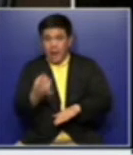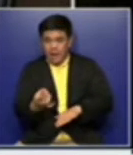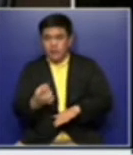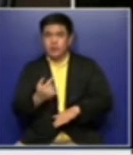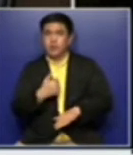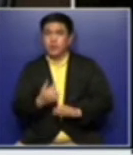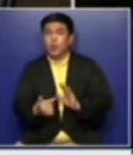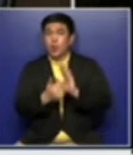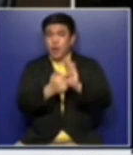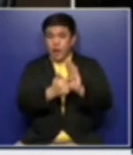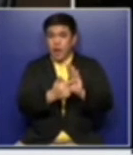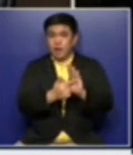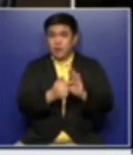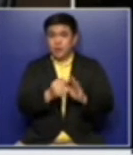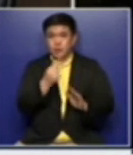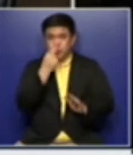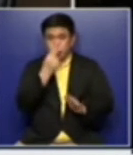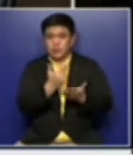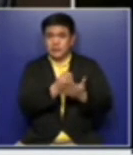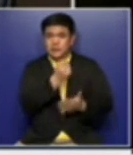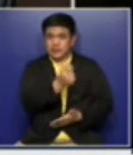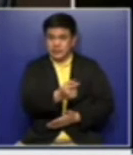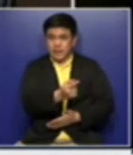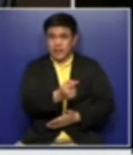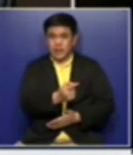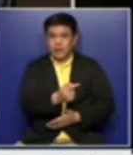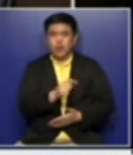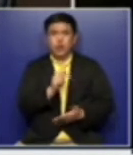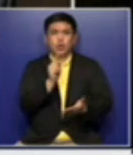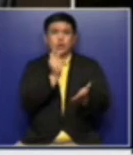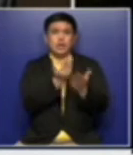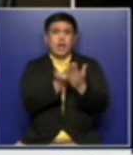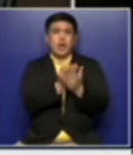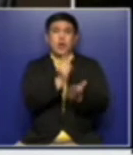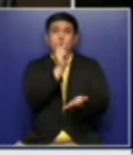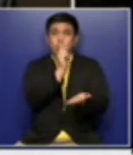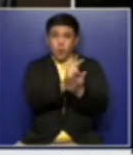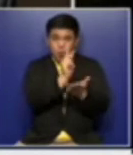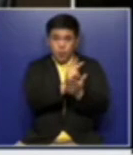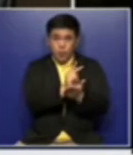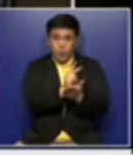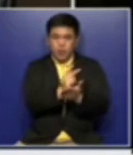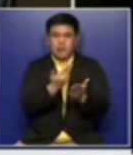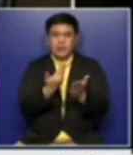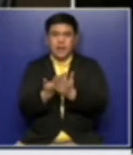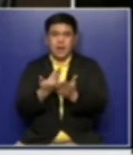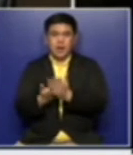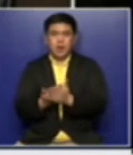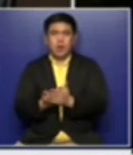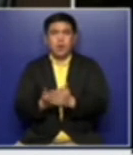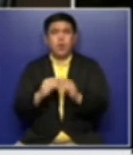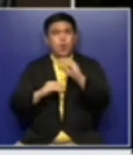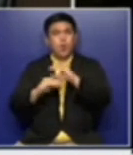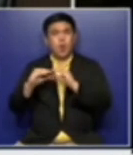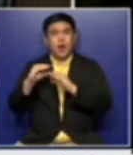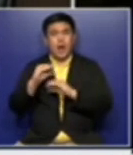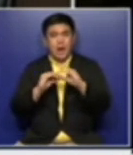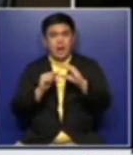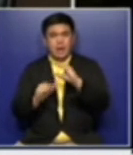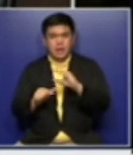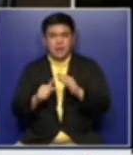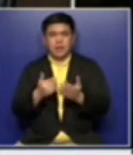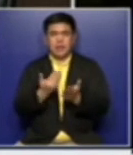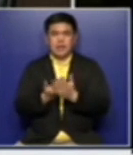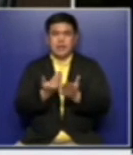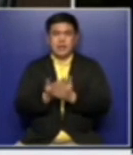ที่เกี่ยวกับรายจ่ายชำระคืนเงินกู้รายจ่ายเพื่อชดเชยเงินคงคลังหรือค่าตอบแทนข้าราช